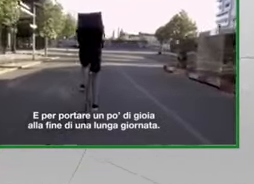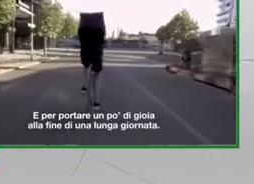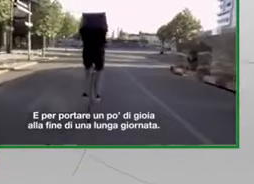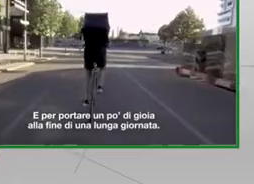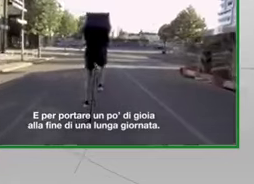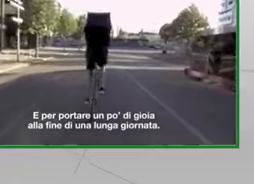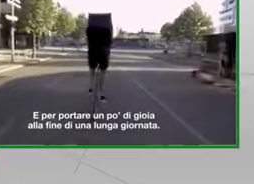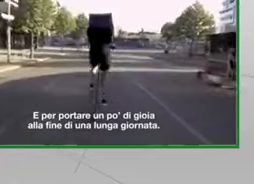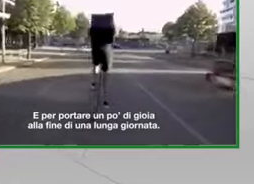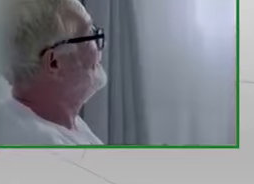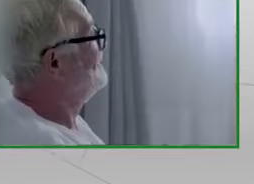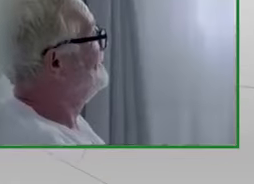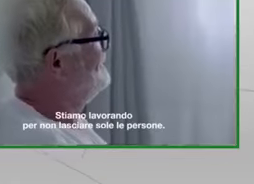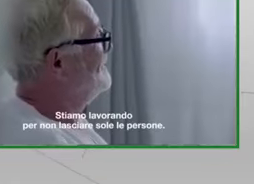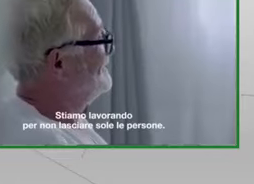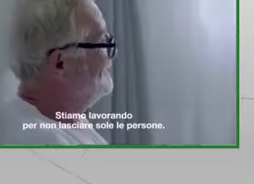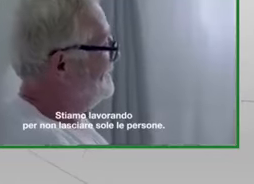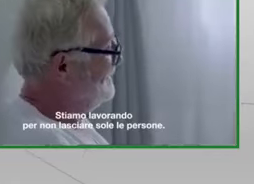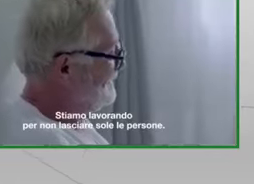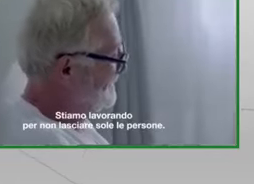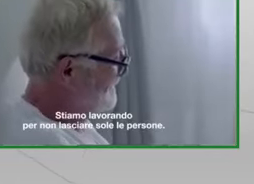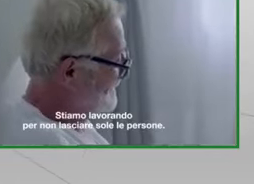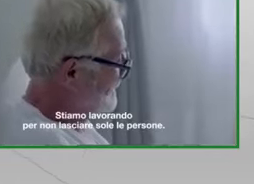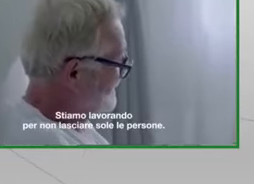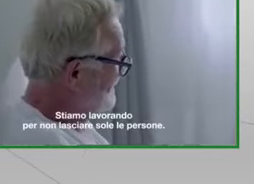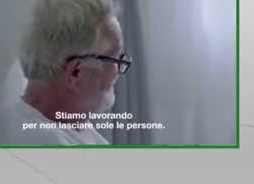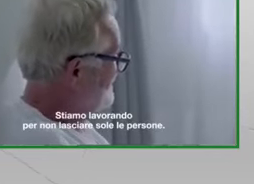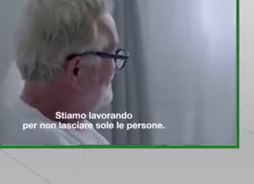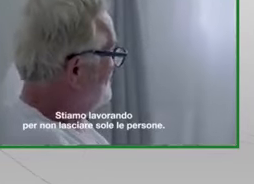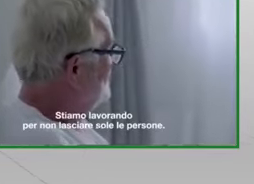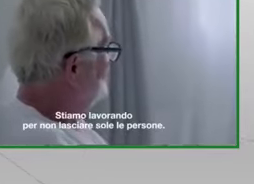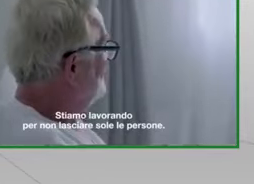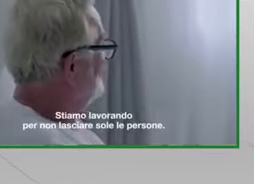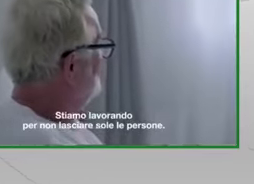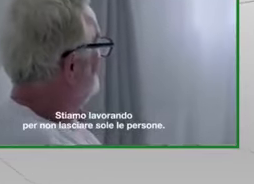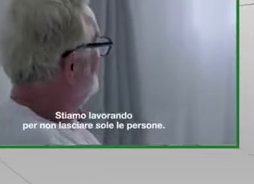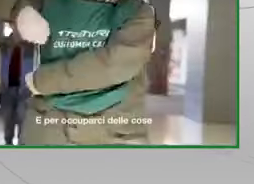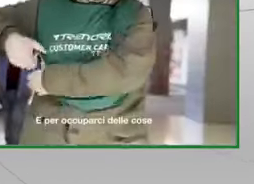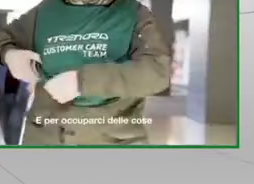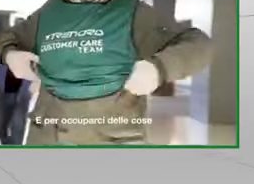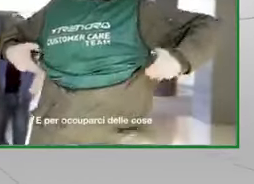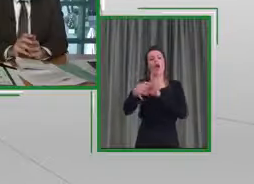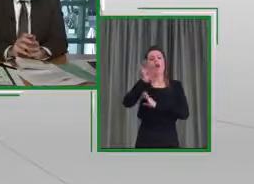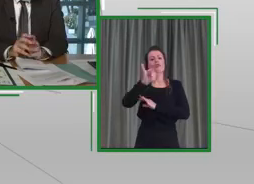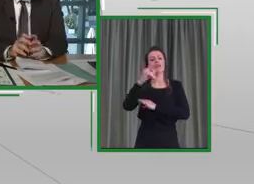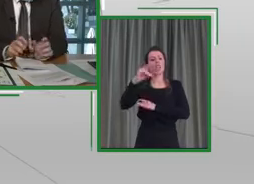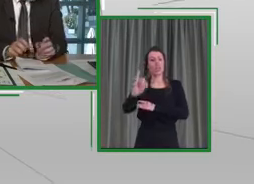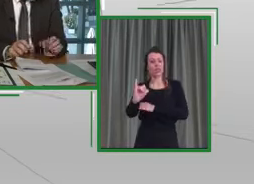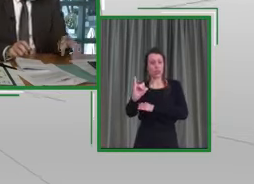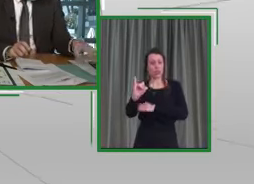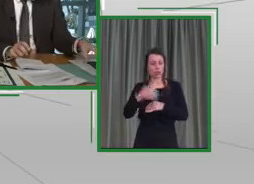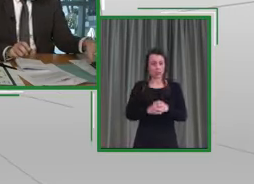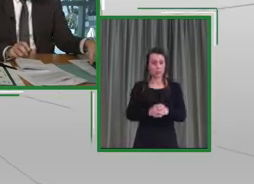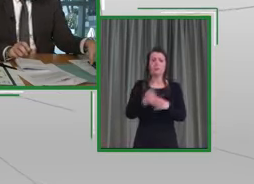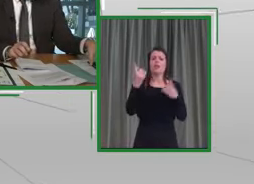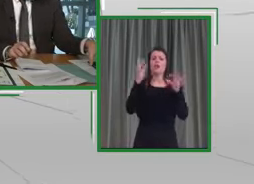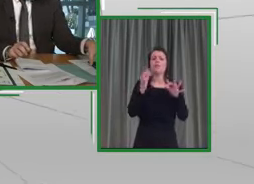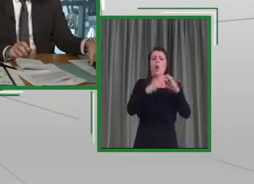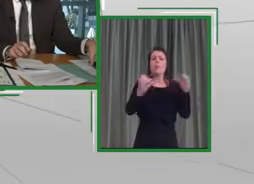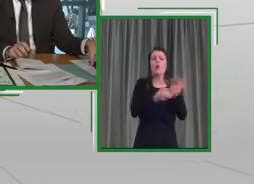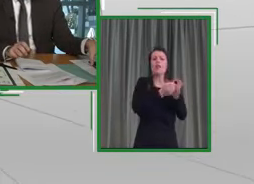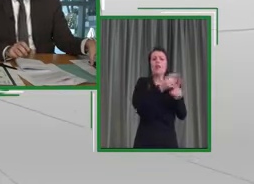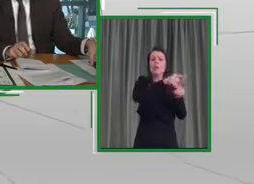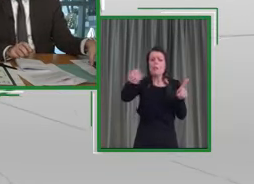utilizzando la garanzia confidi è una delle manovre che le imprese ci avevano più chiesto e siamo